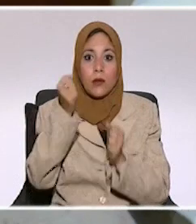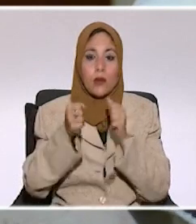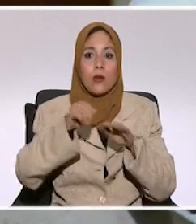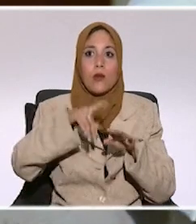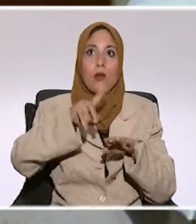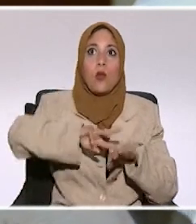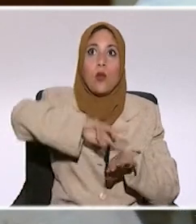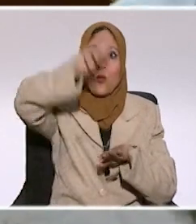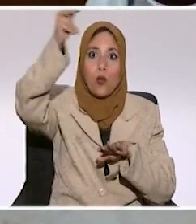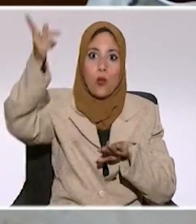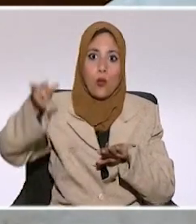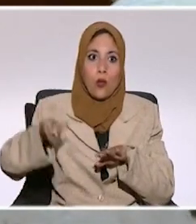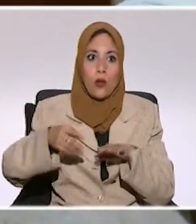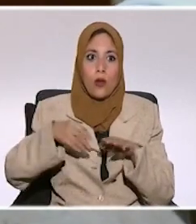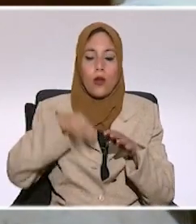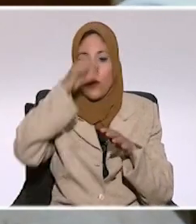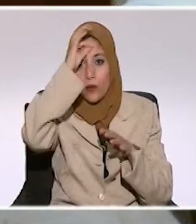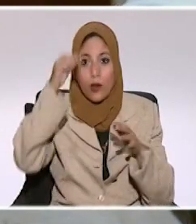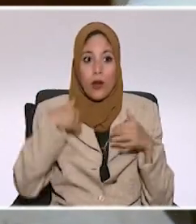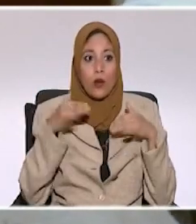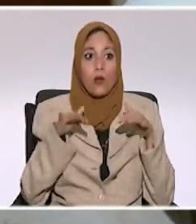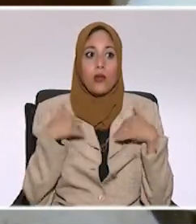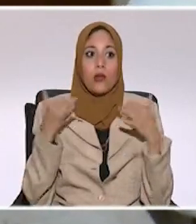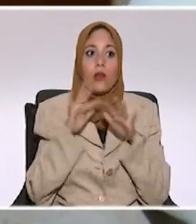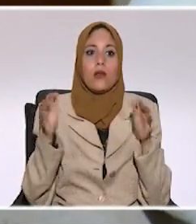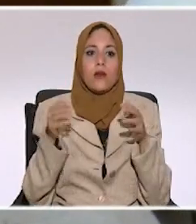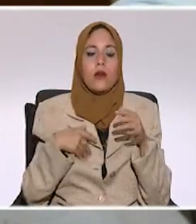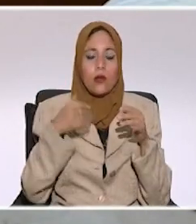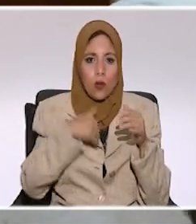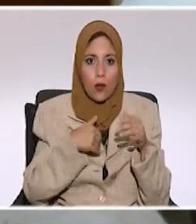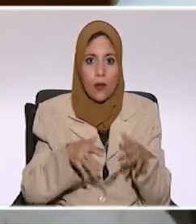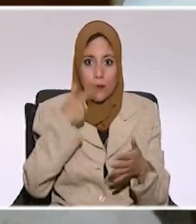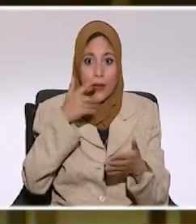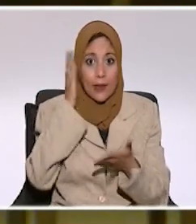فأنا مت خلاص يعني. فخدت عهد على نفسي إن حتى لو اللي هيأذيني أنا مش هأذيه.